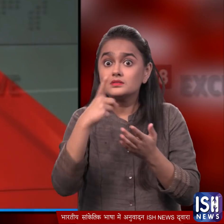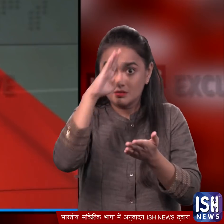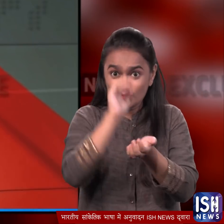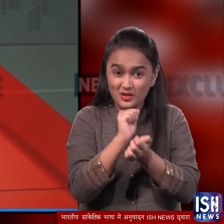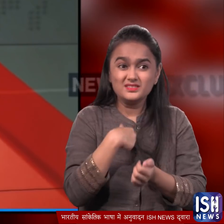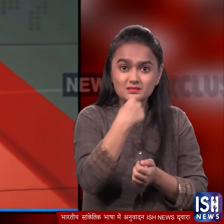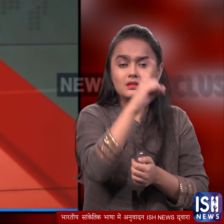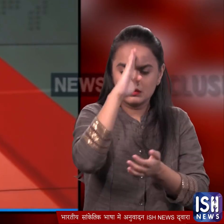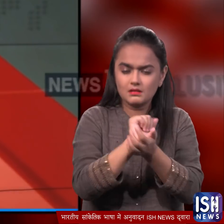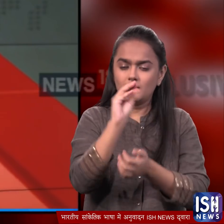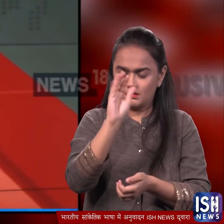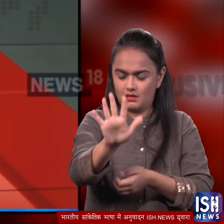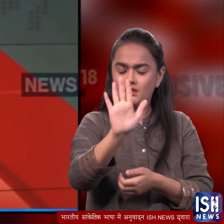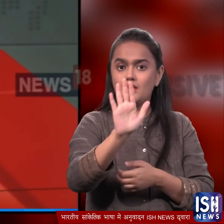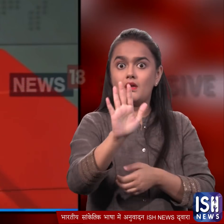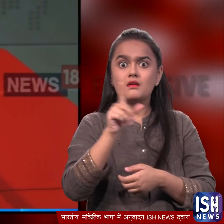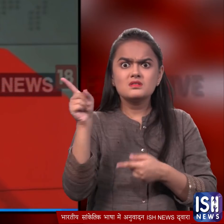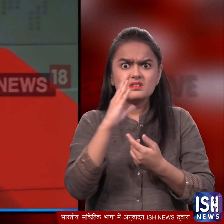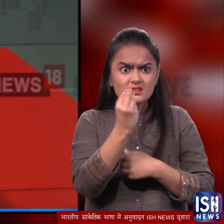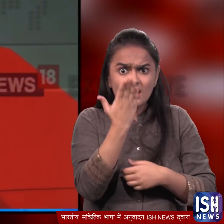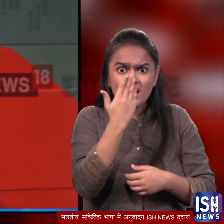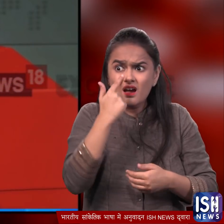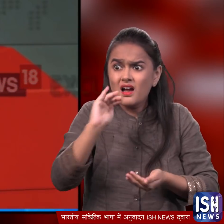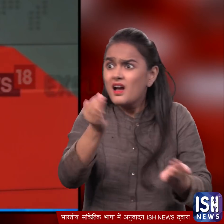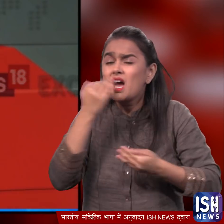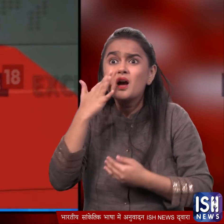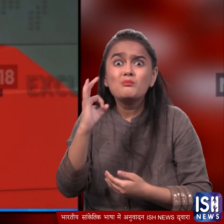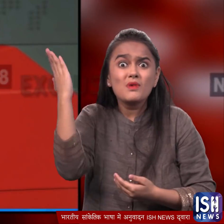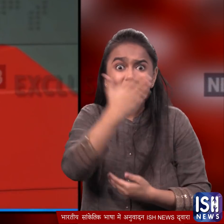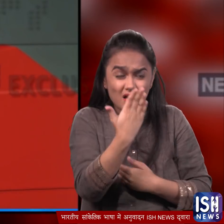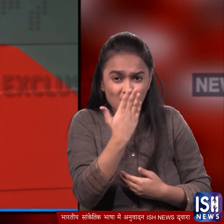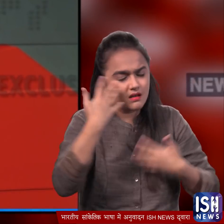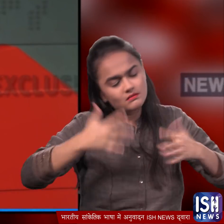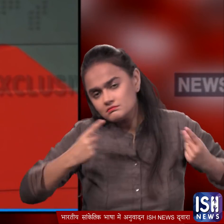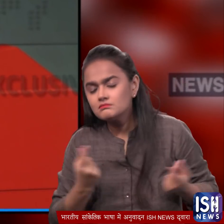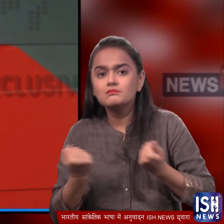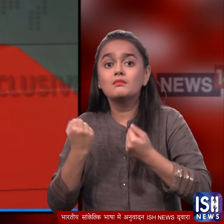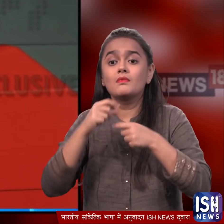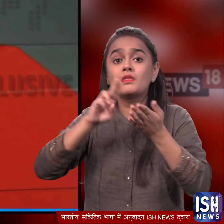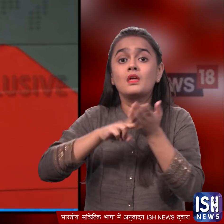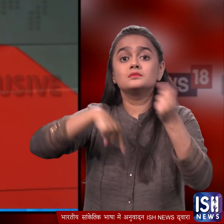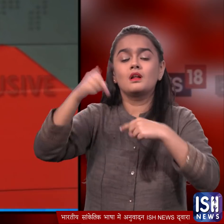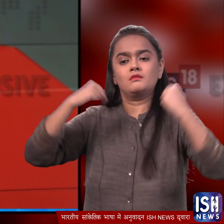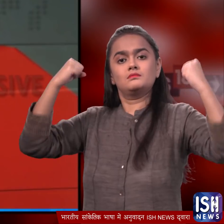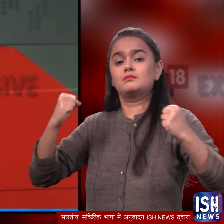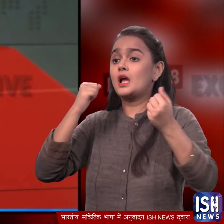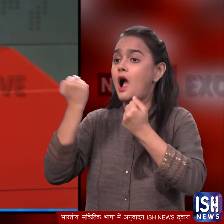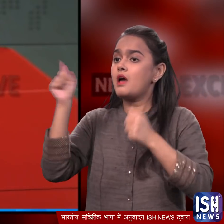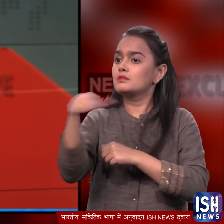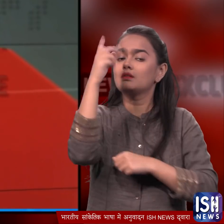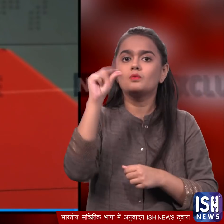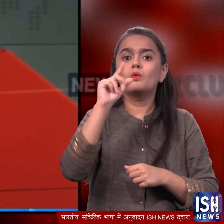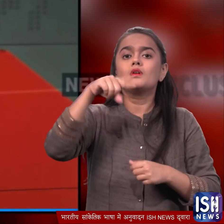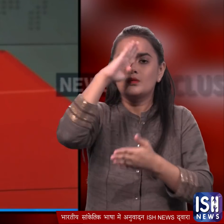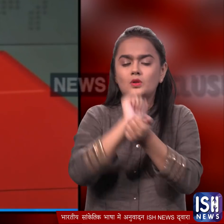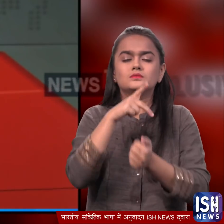ने रिपोर्ट दर्ज करने में आनाकानी की, जिसकी वजह से उन्होंने नेशनल हाईवे पर जाम लगा दिया। जिनको पुलिस ने भरोसा दिया कि लड़की को जल्द छुड़ा